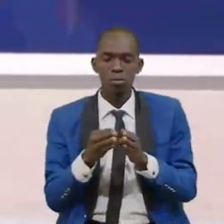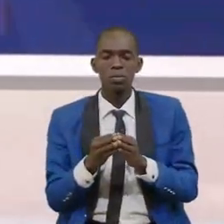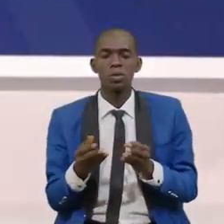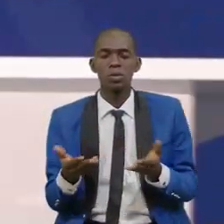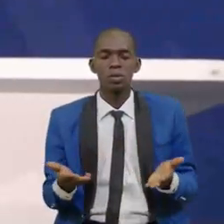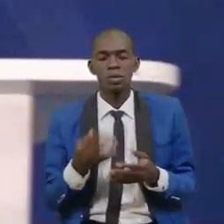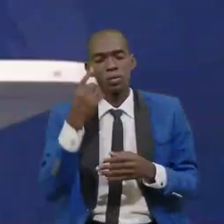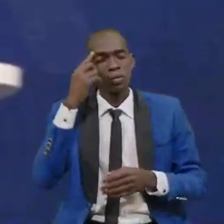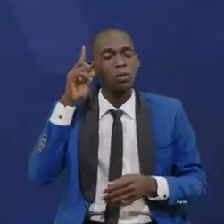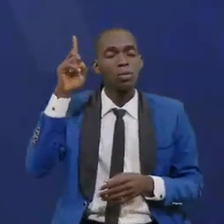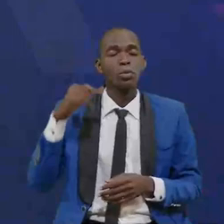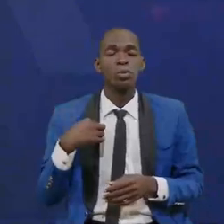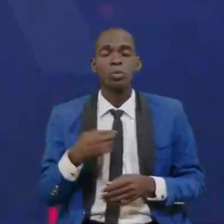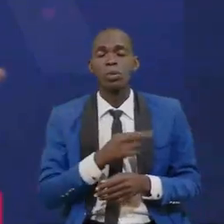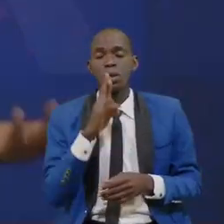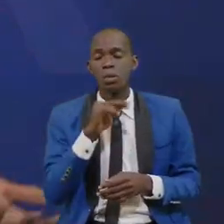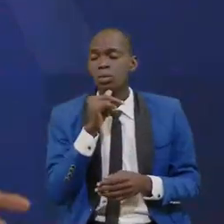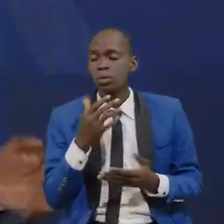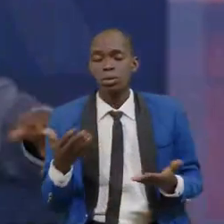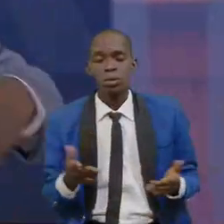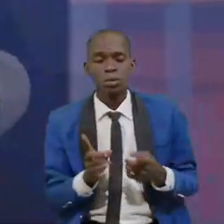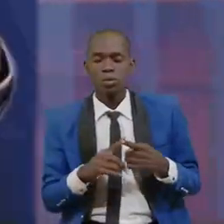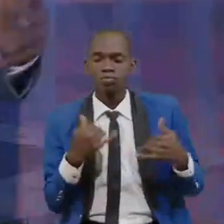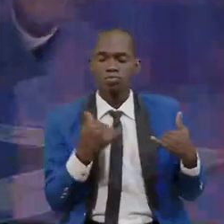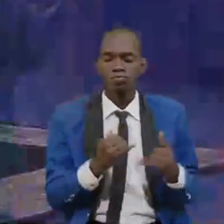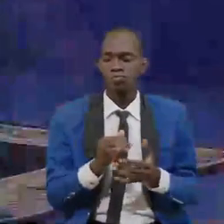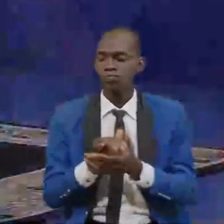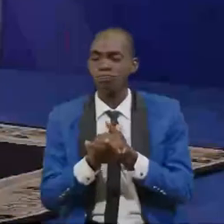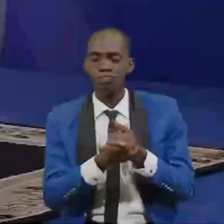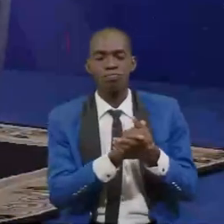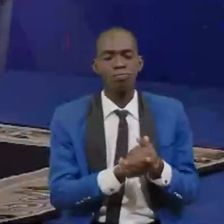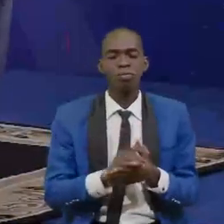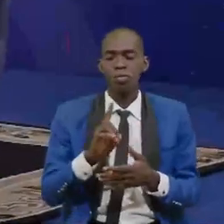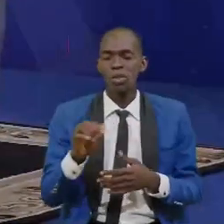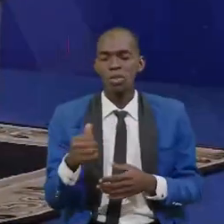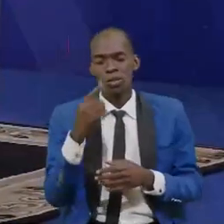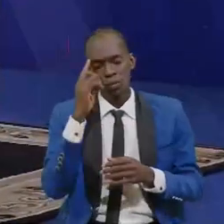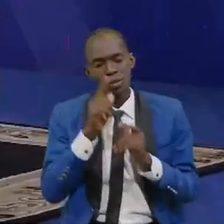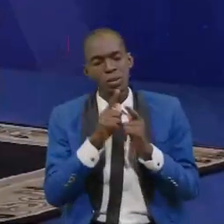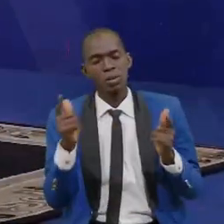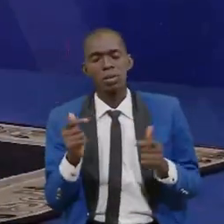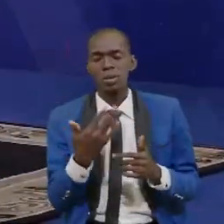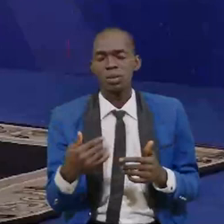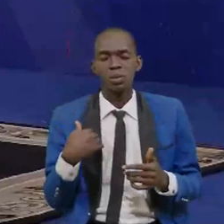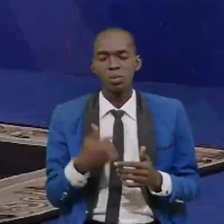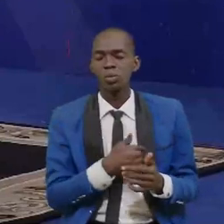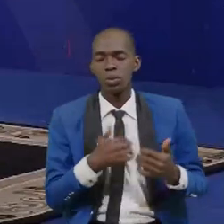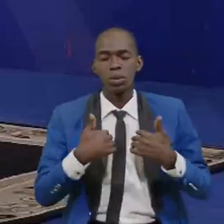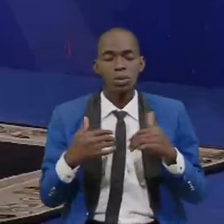Nous ne sommes pas là pour nous divertir, pour nous féliciter pour les grandes choses que nous avons faites, mais pas pour